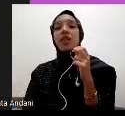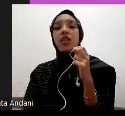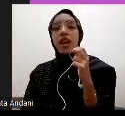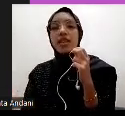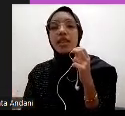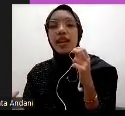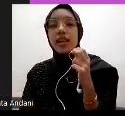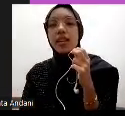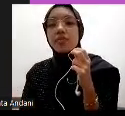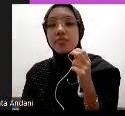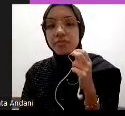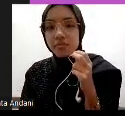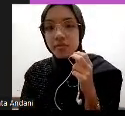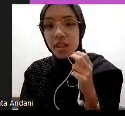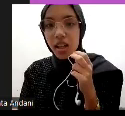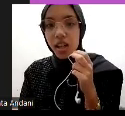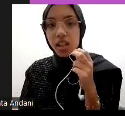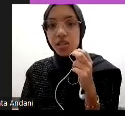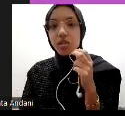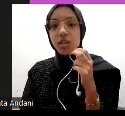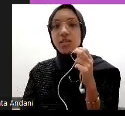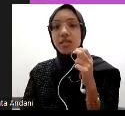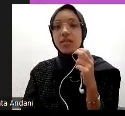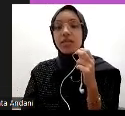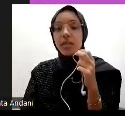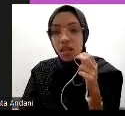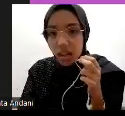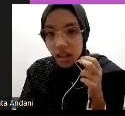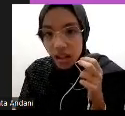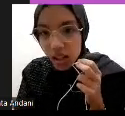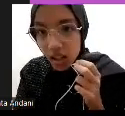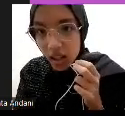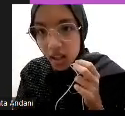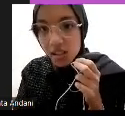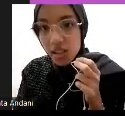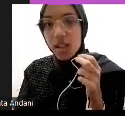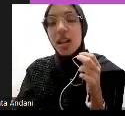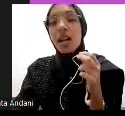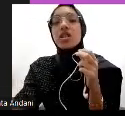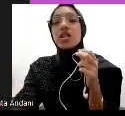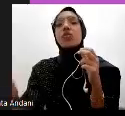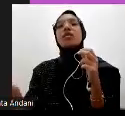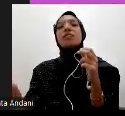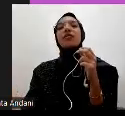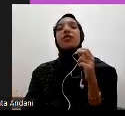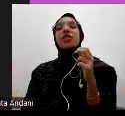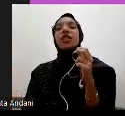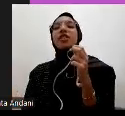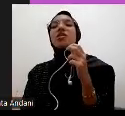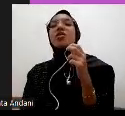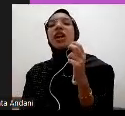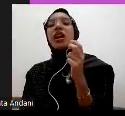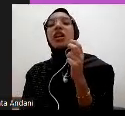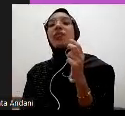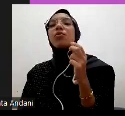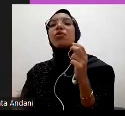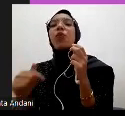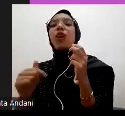SMA di Korea Selatan itu rentan terkena kecanduan smartphone dan